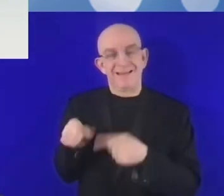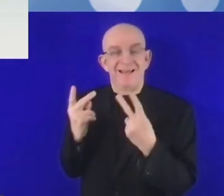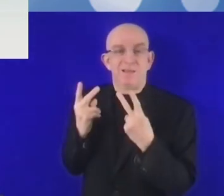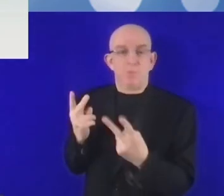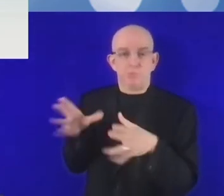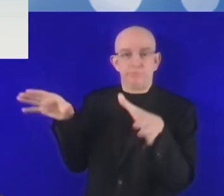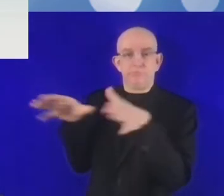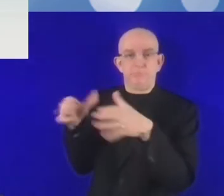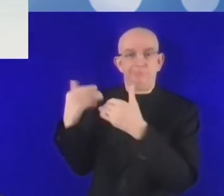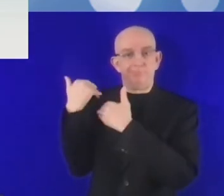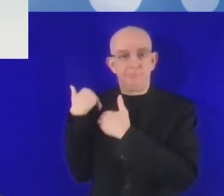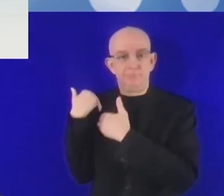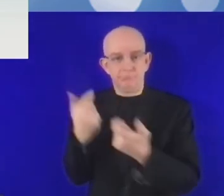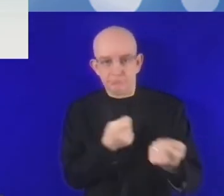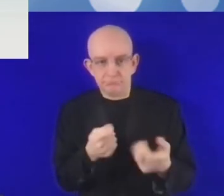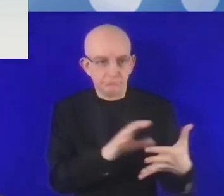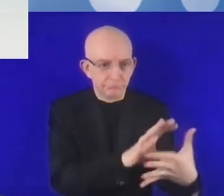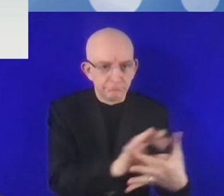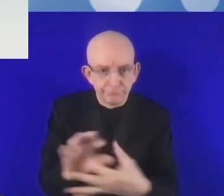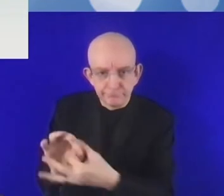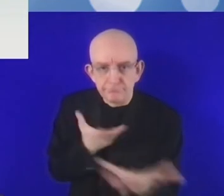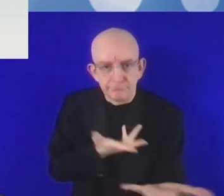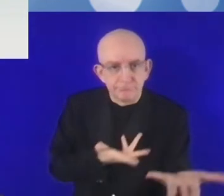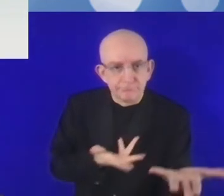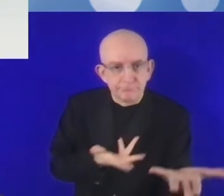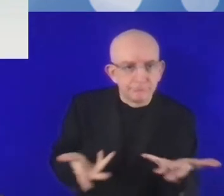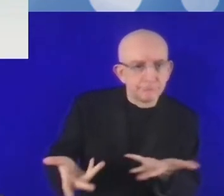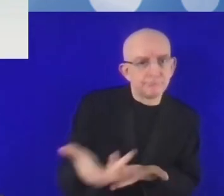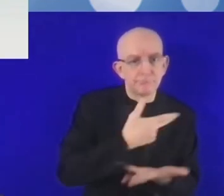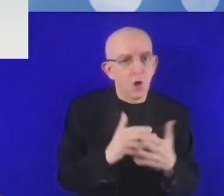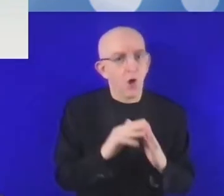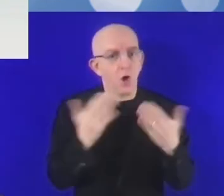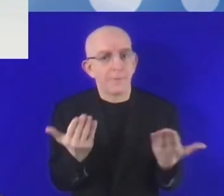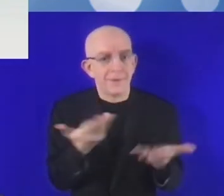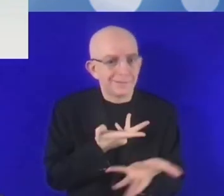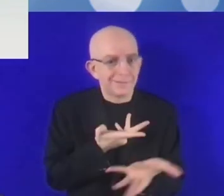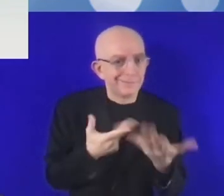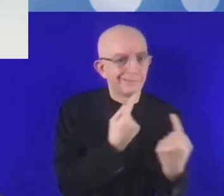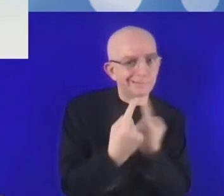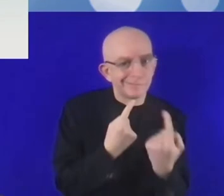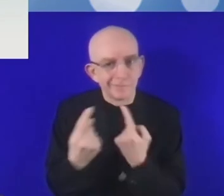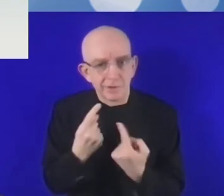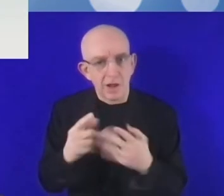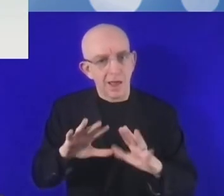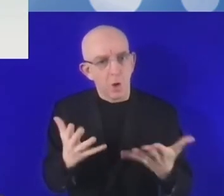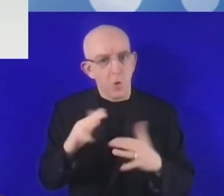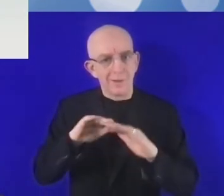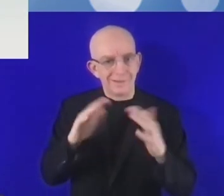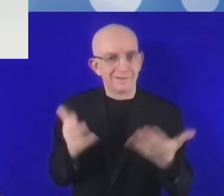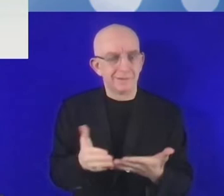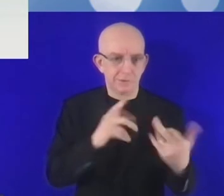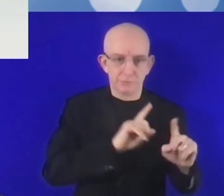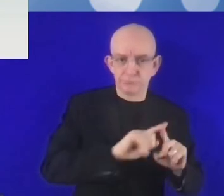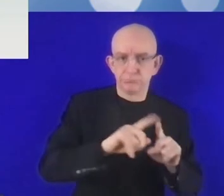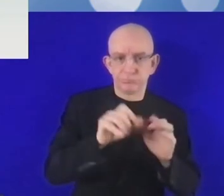par la communauté internationale. Et c'est pourquoi le sommet de l'IGF est aussi essentiel, car l'IGF rassemble des gens qui sont